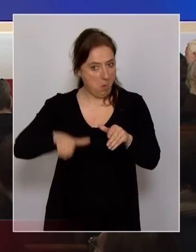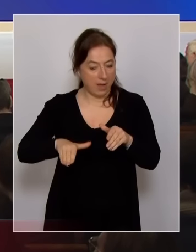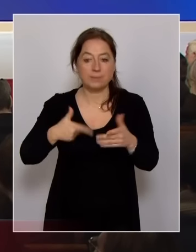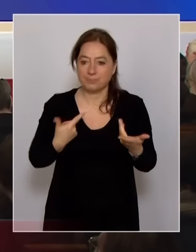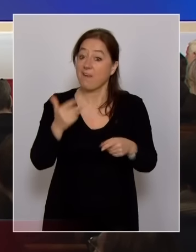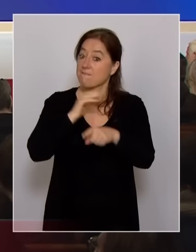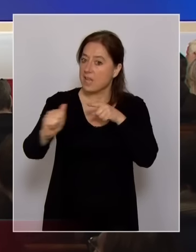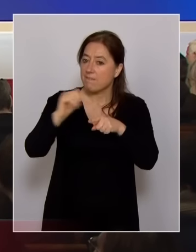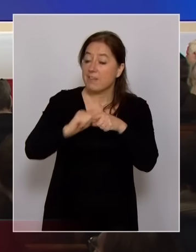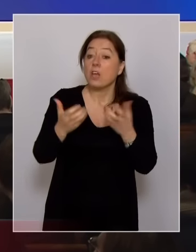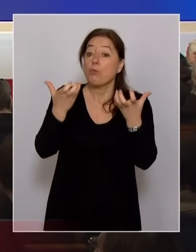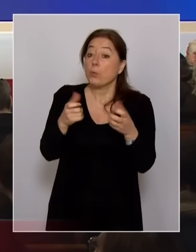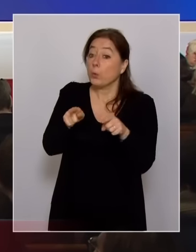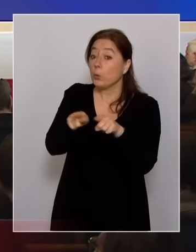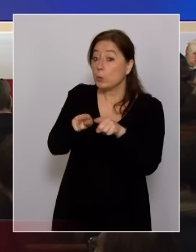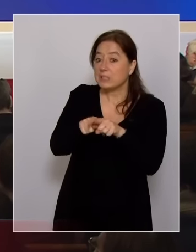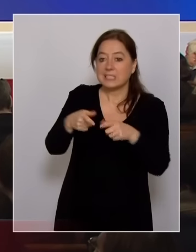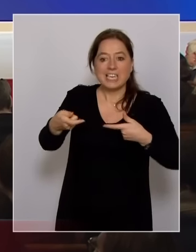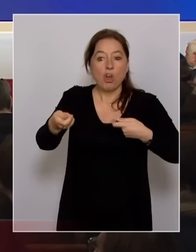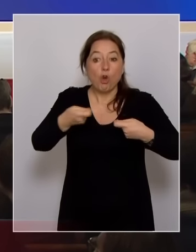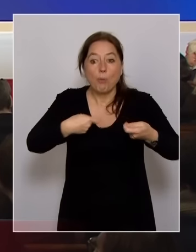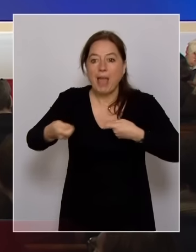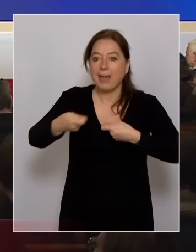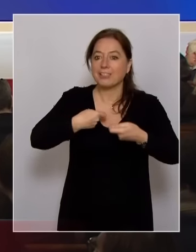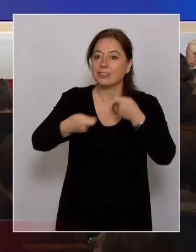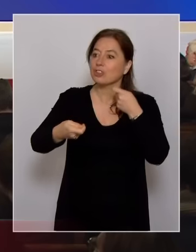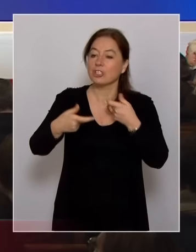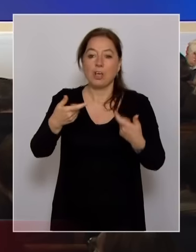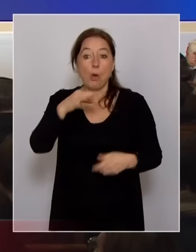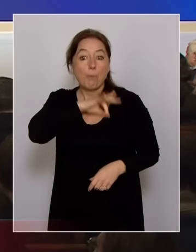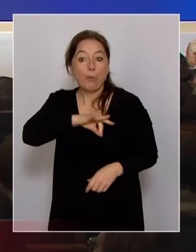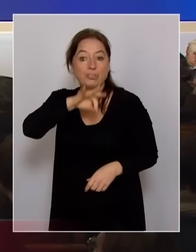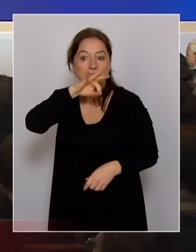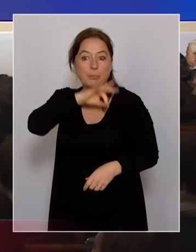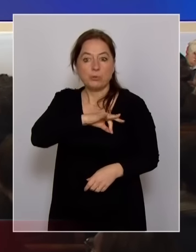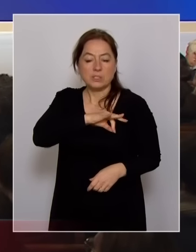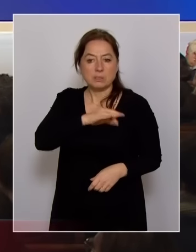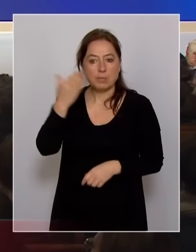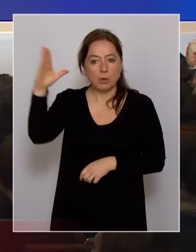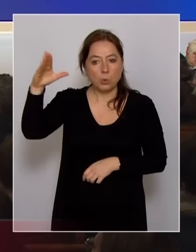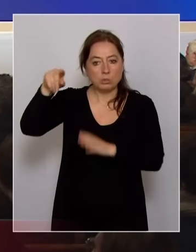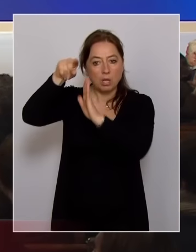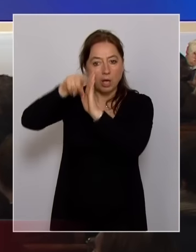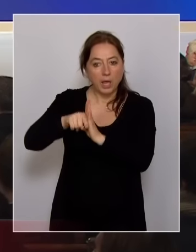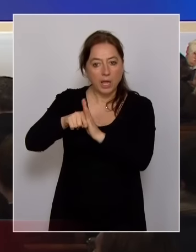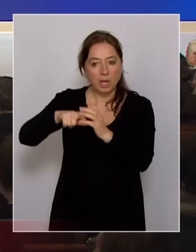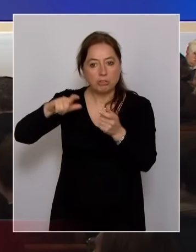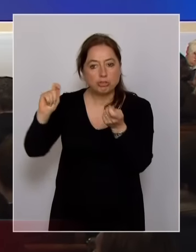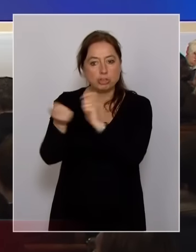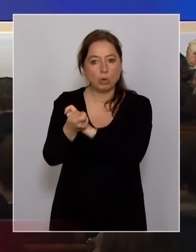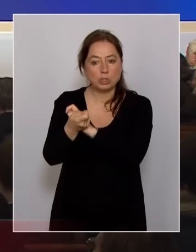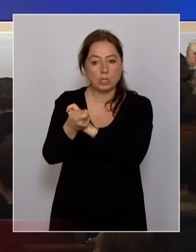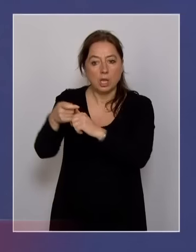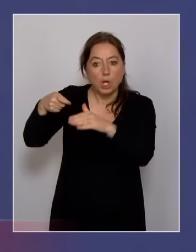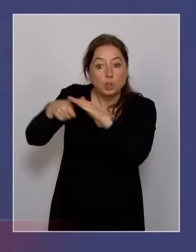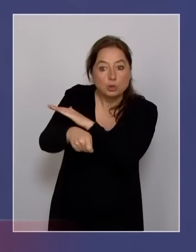Et nous voulons un commerce qui nous profite, mais avec plusieurs autres qui commencent à changer les règles du jeu, qui sursubventionne, de